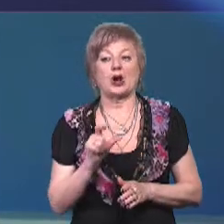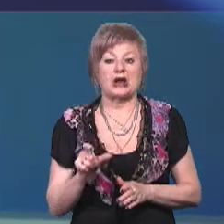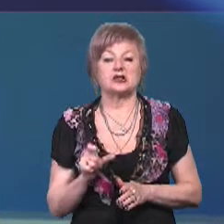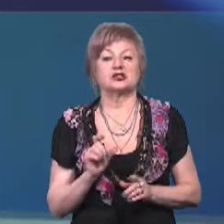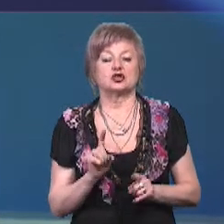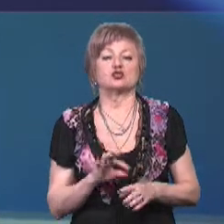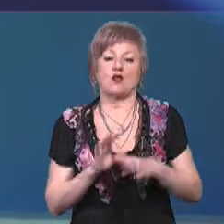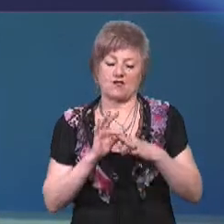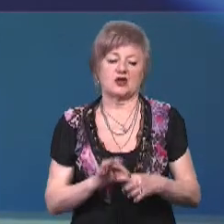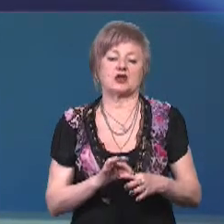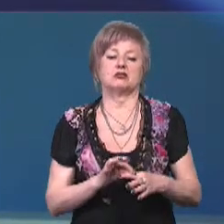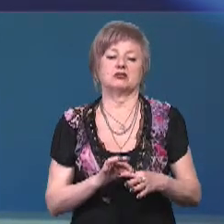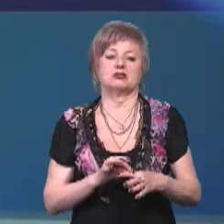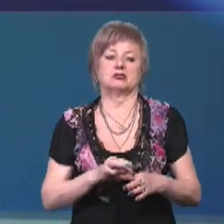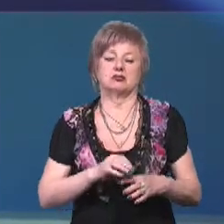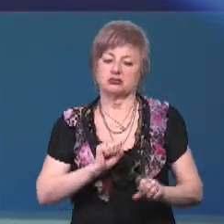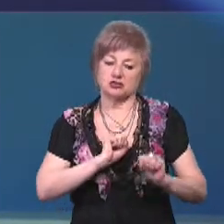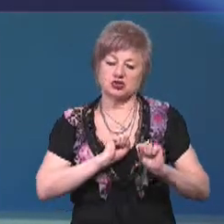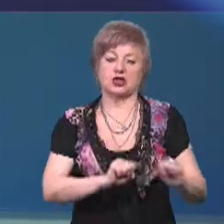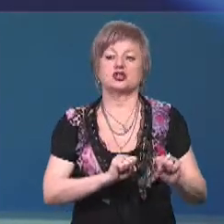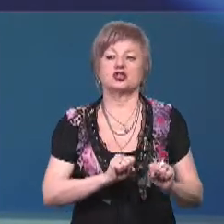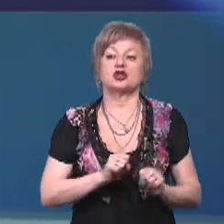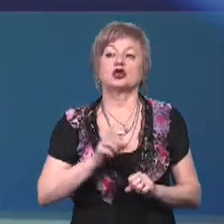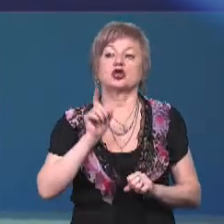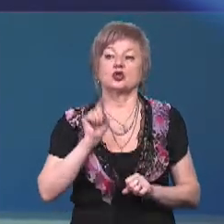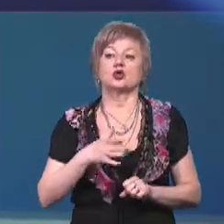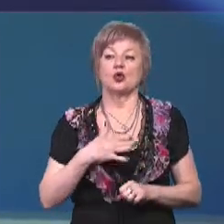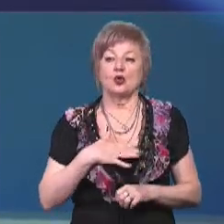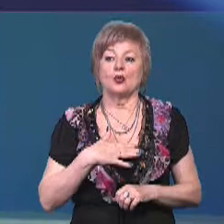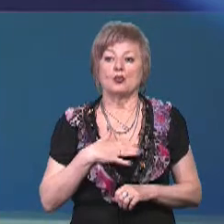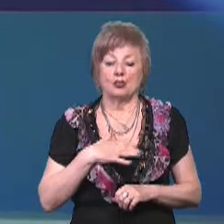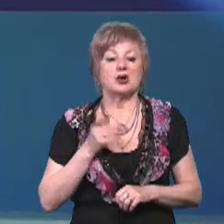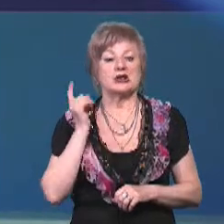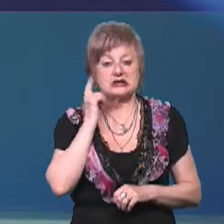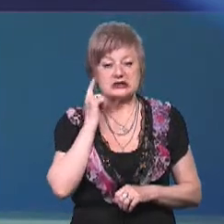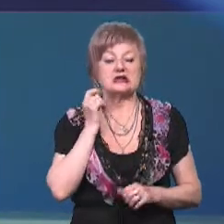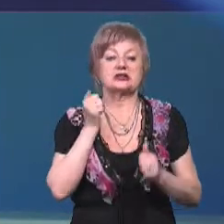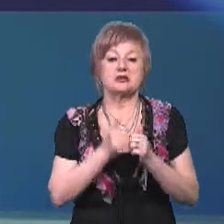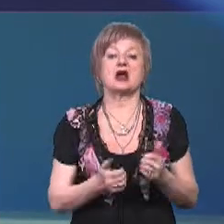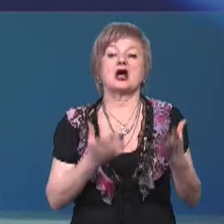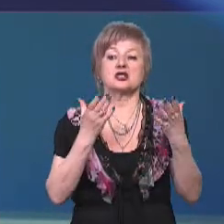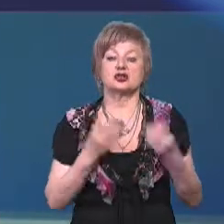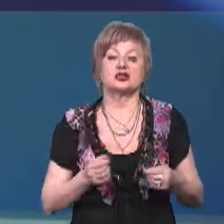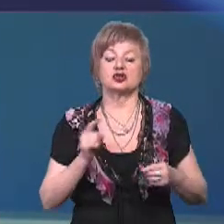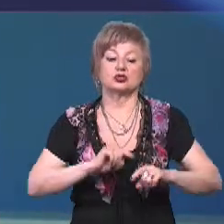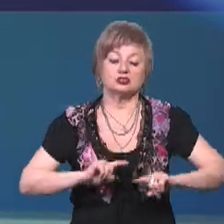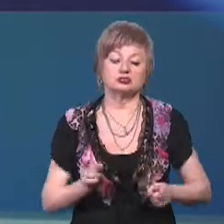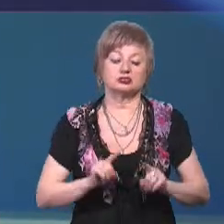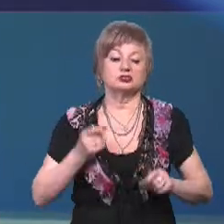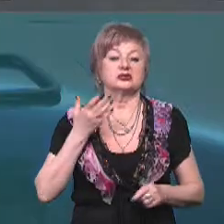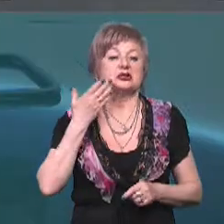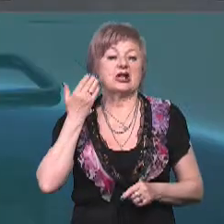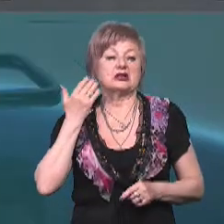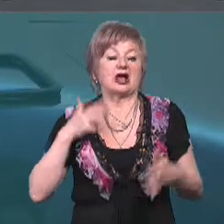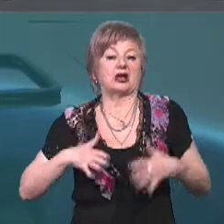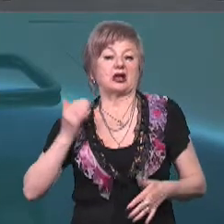активну правозахисну позицію відносно України, але ми чуємо чуть ли не кожен день про затримання кримських татар